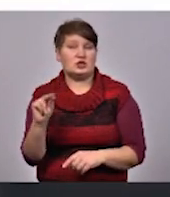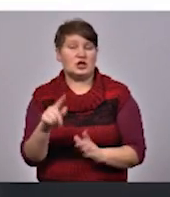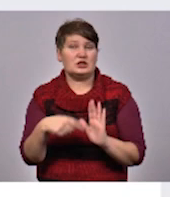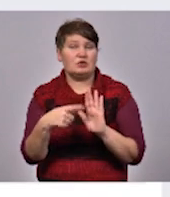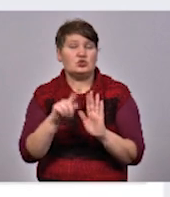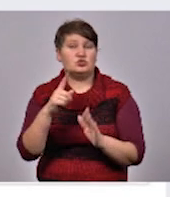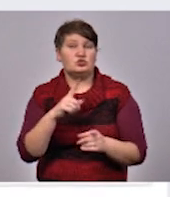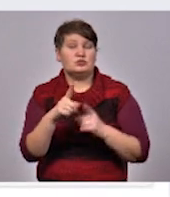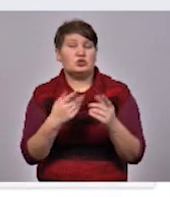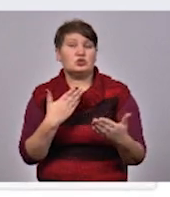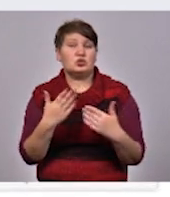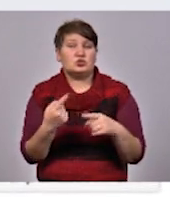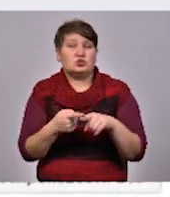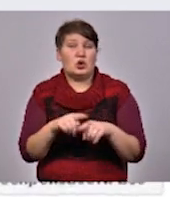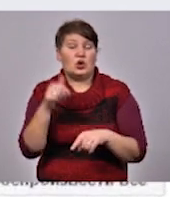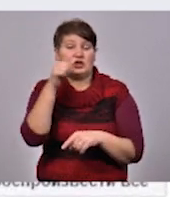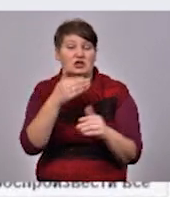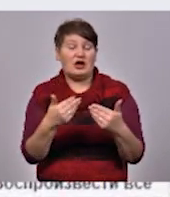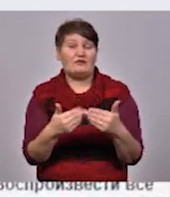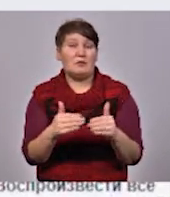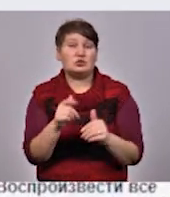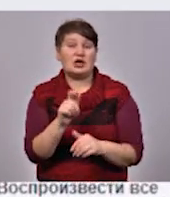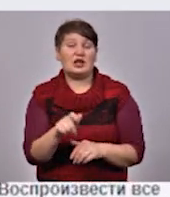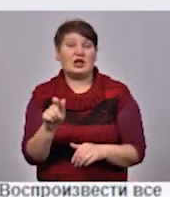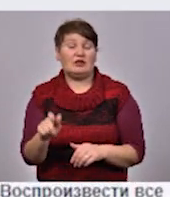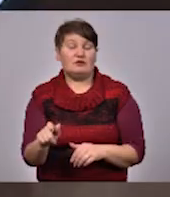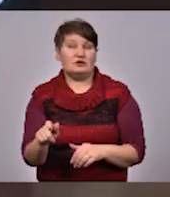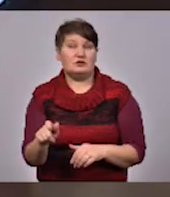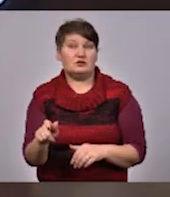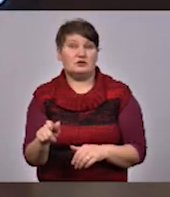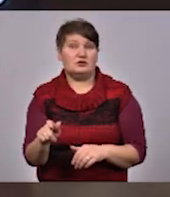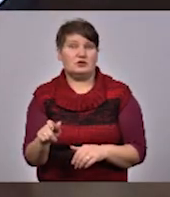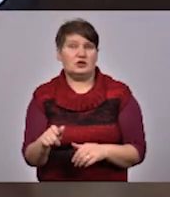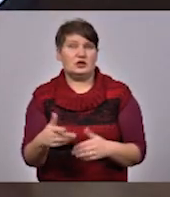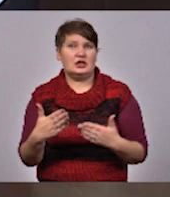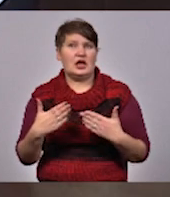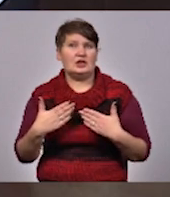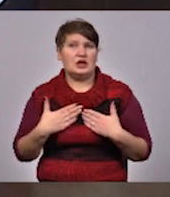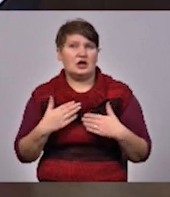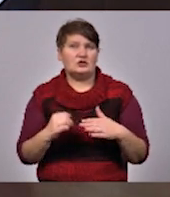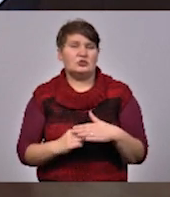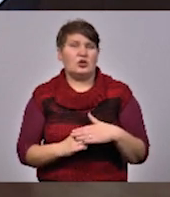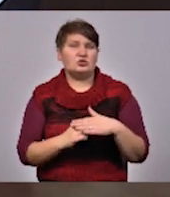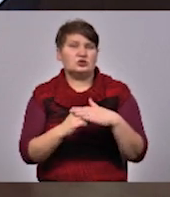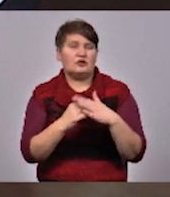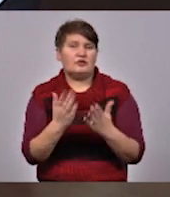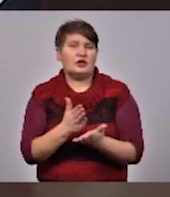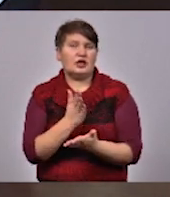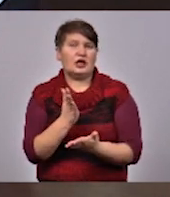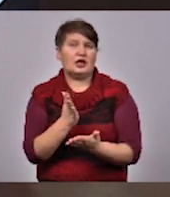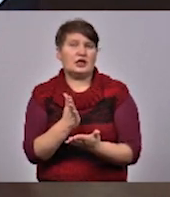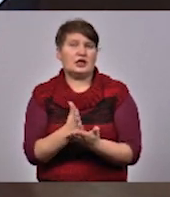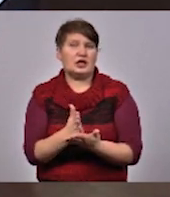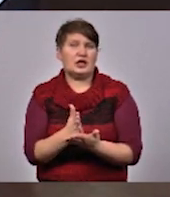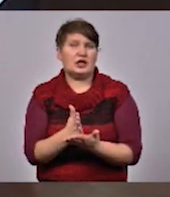чому зміни стосуються цьогорічних випускників. Для нас пріоритетною є,